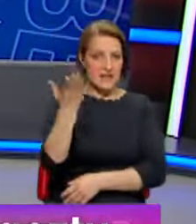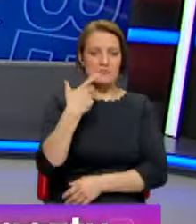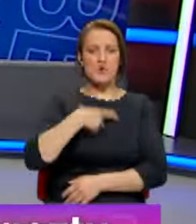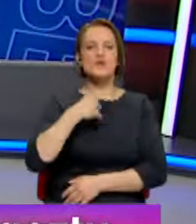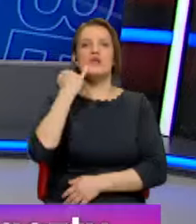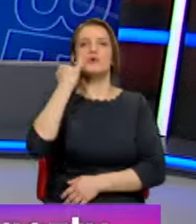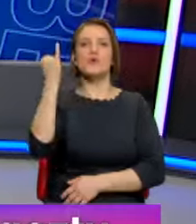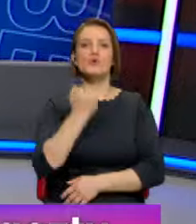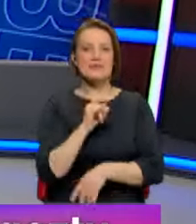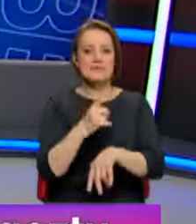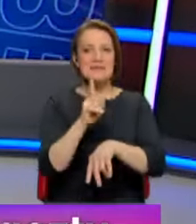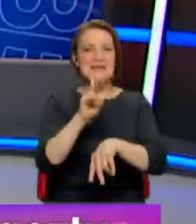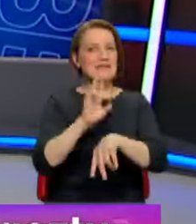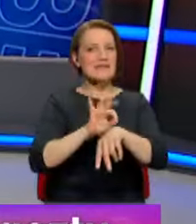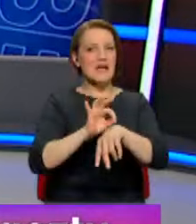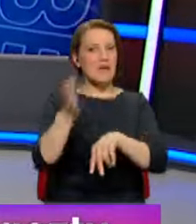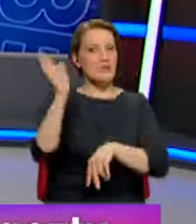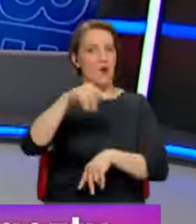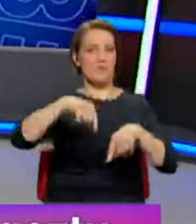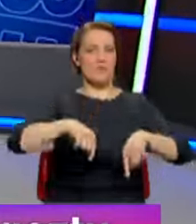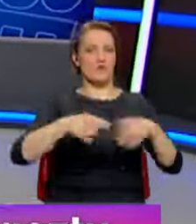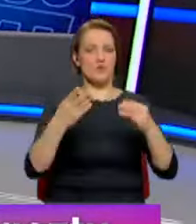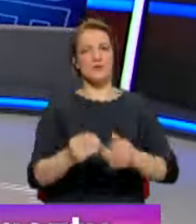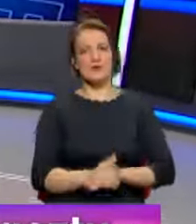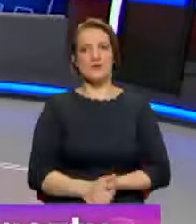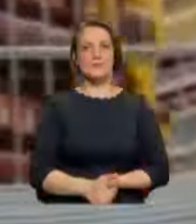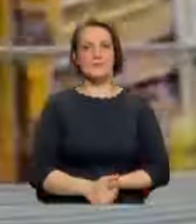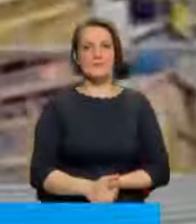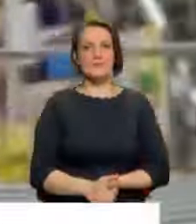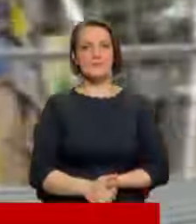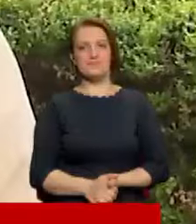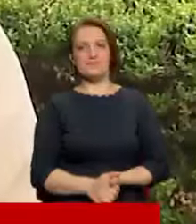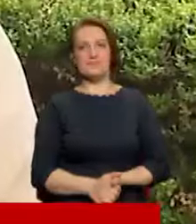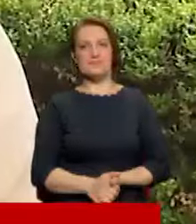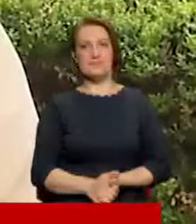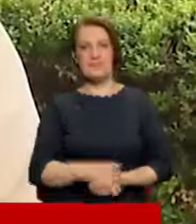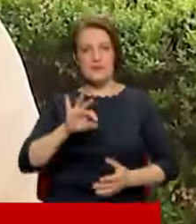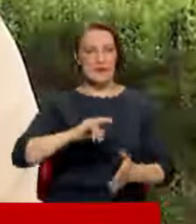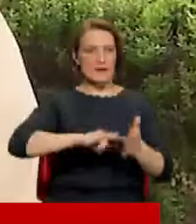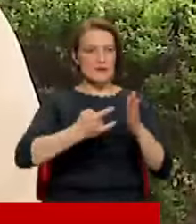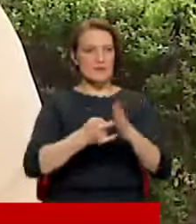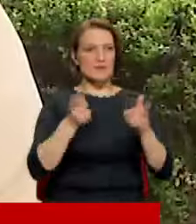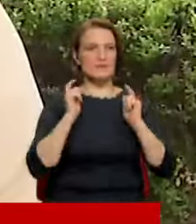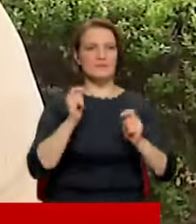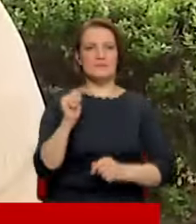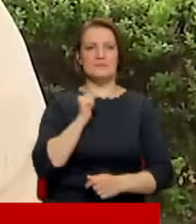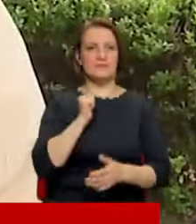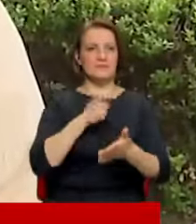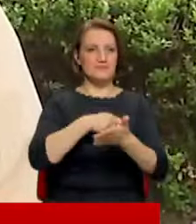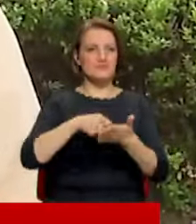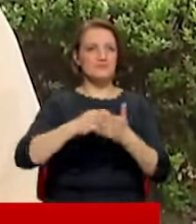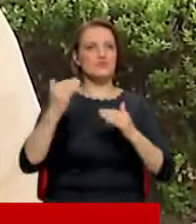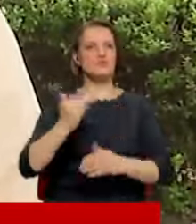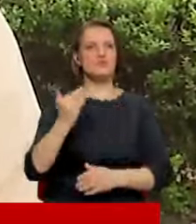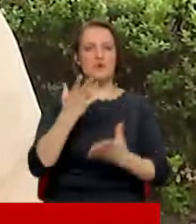özel konuğumuz dakikalar sonra burada geçinmek şu anda çok zor asgeri ücretin düşük